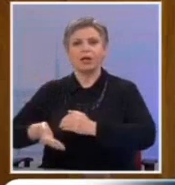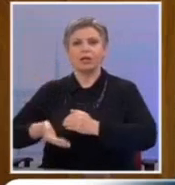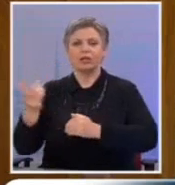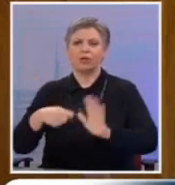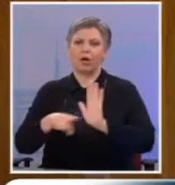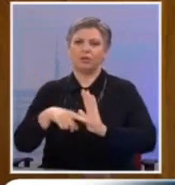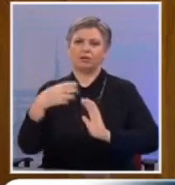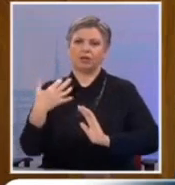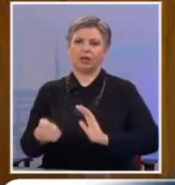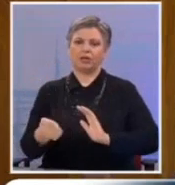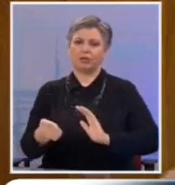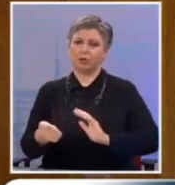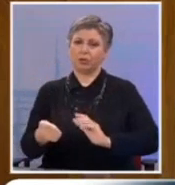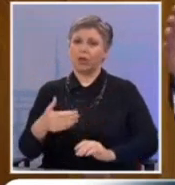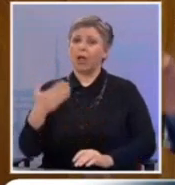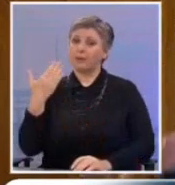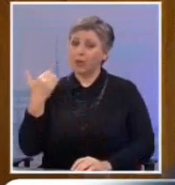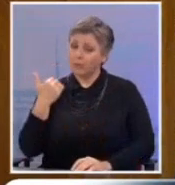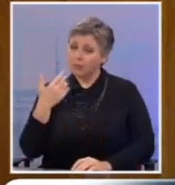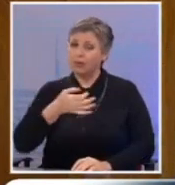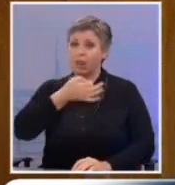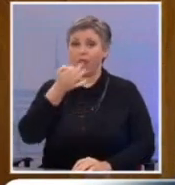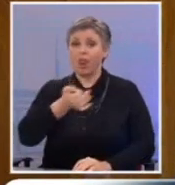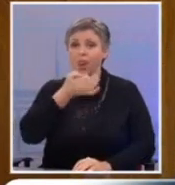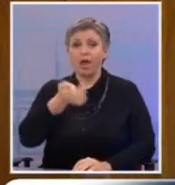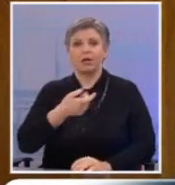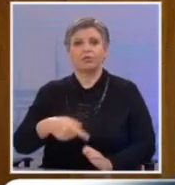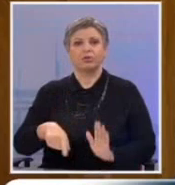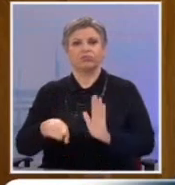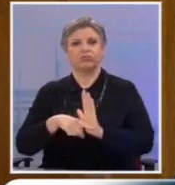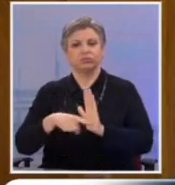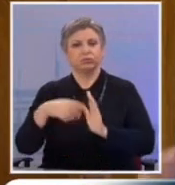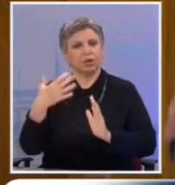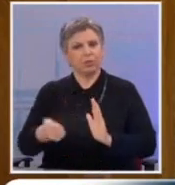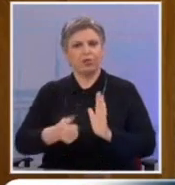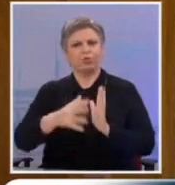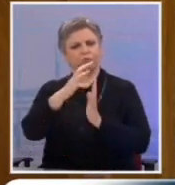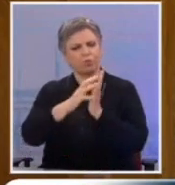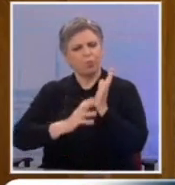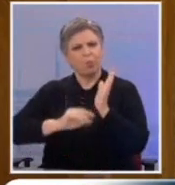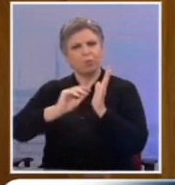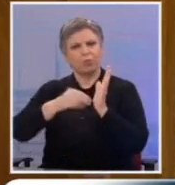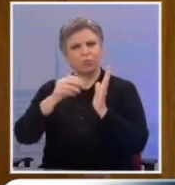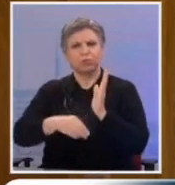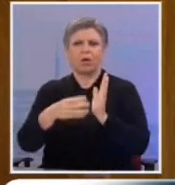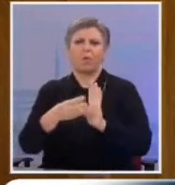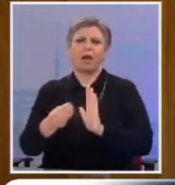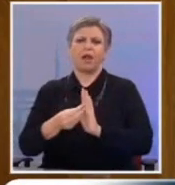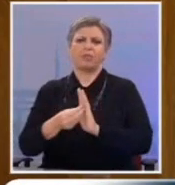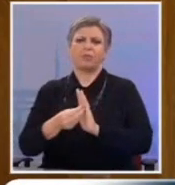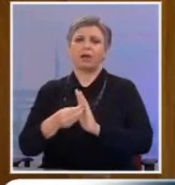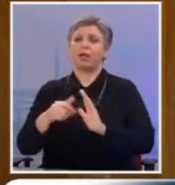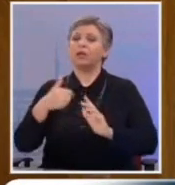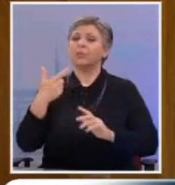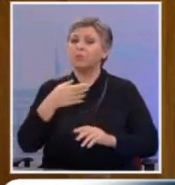εμείς τουλάχιστον τις λέγαμε και πριν, τα μνημόνια κλπ. Μιλώ για την κρίση, μιλάω για το